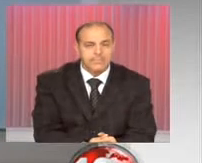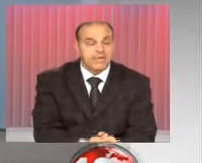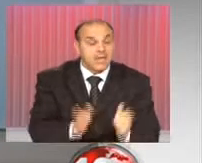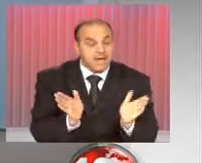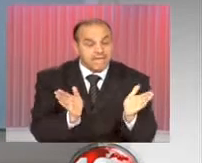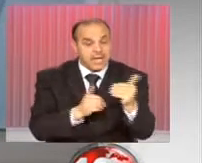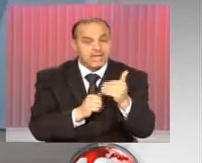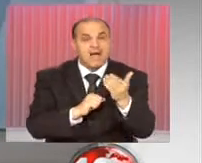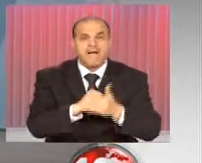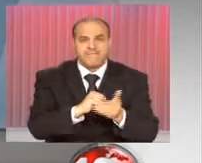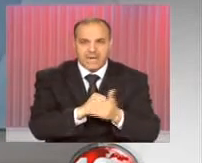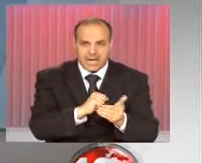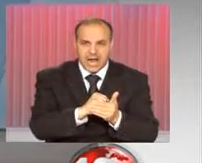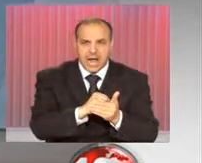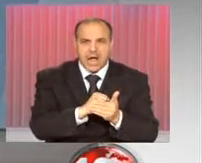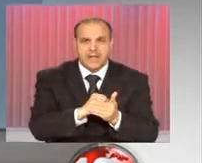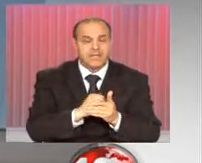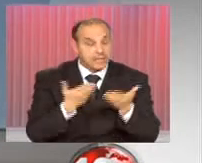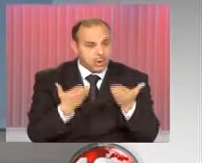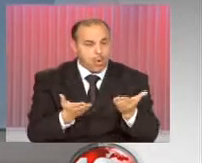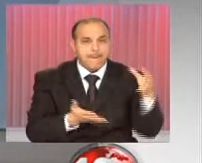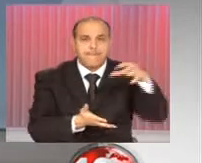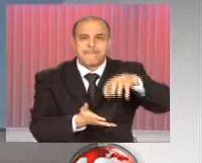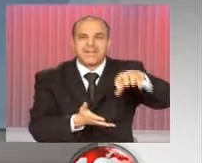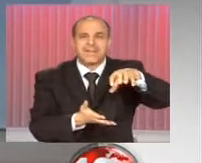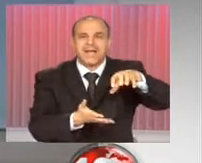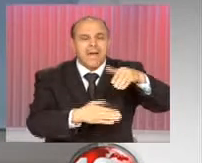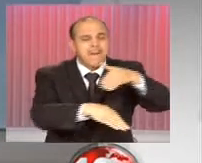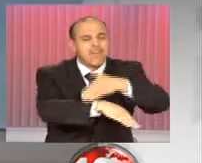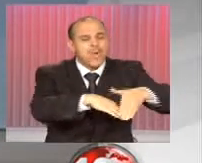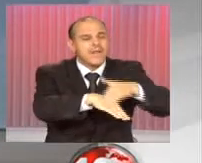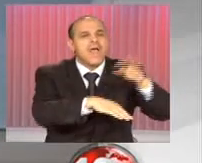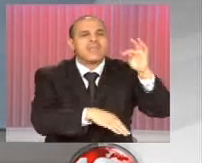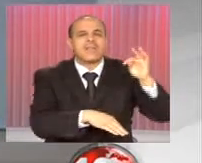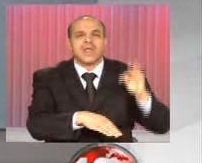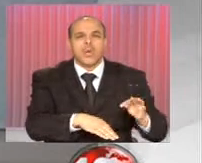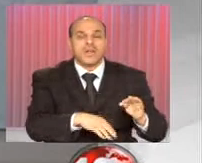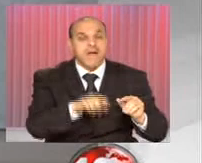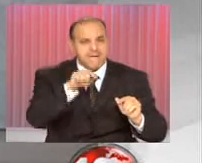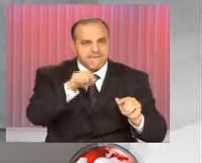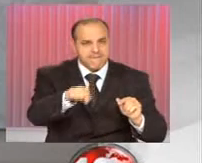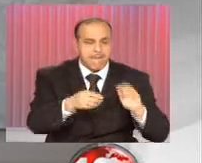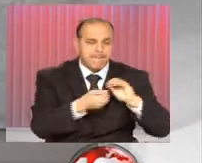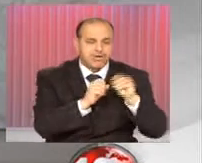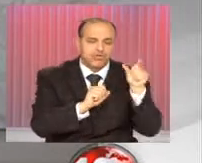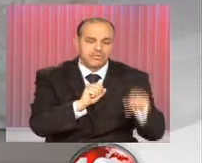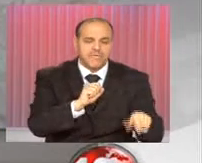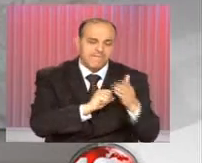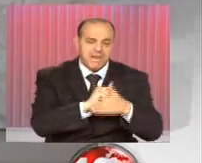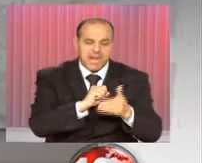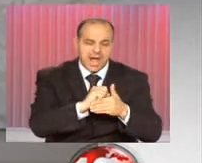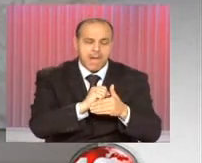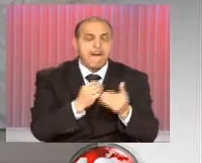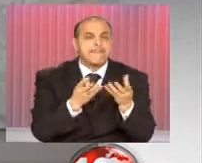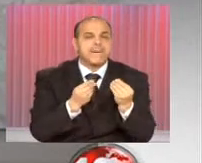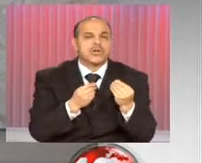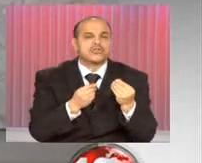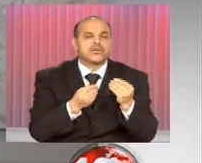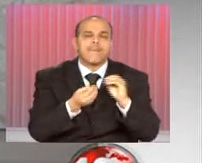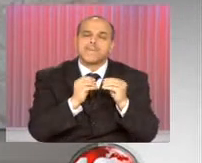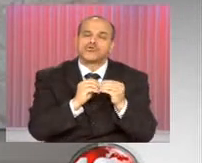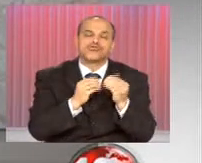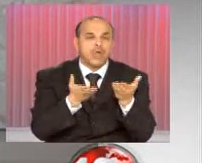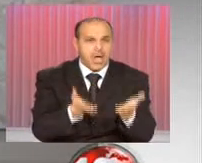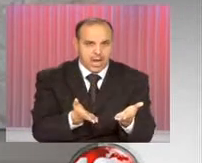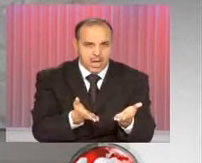في القطاع الفلاحي نتحول إلى منطقة الذهيبة من ولاية تطاوين، وفيها يشكو الفلاحون العديد من العراقيل